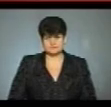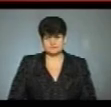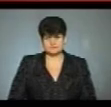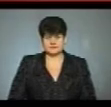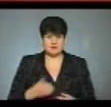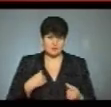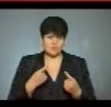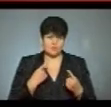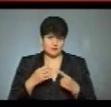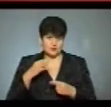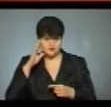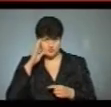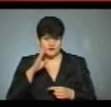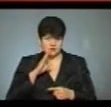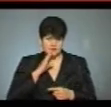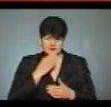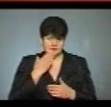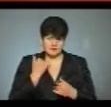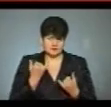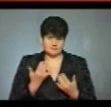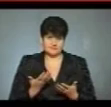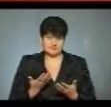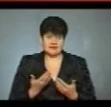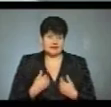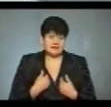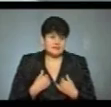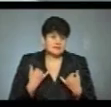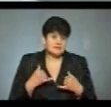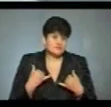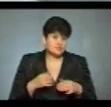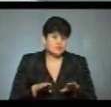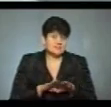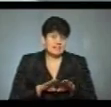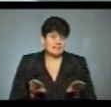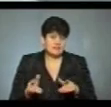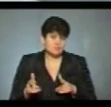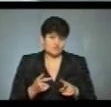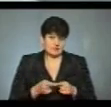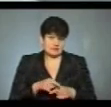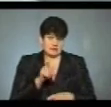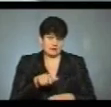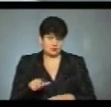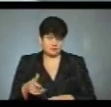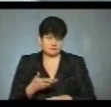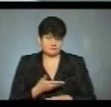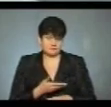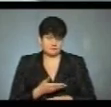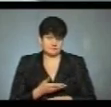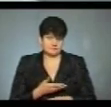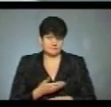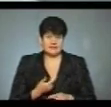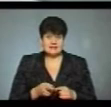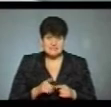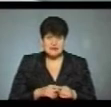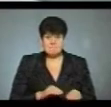Ми проговорили про те, що чоловіки і жінки не мають зараз. Я дивуюся рівню підготовки оцих фахівців. Ну, це ж